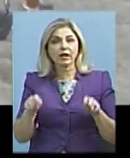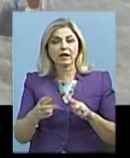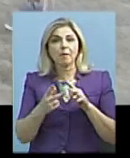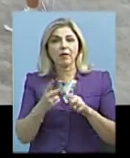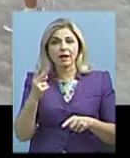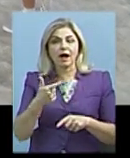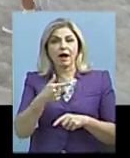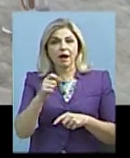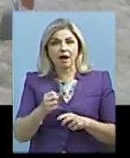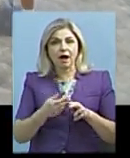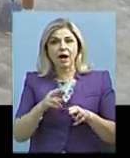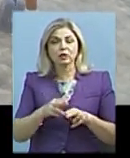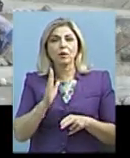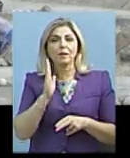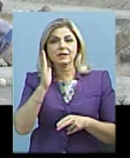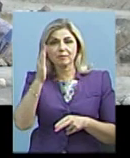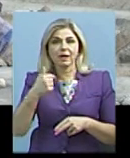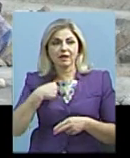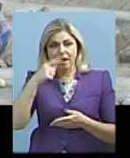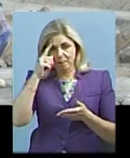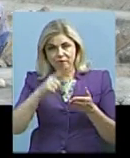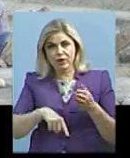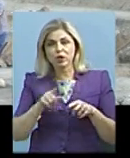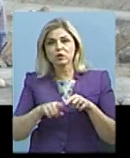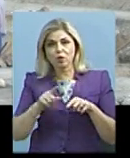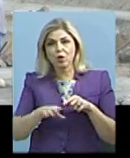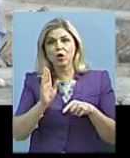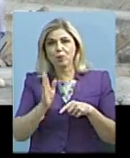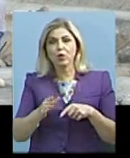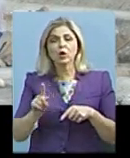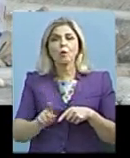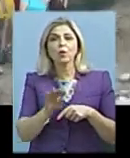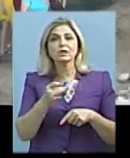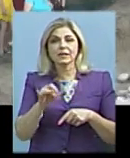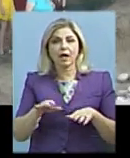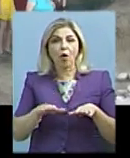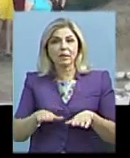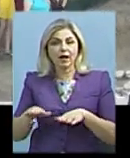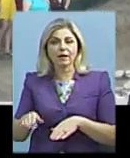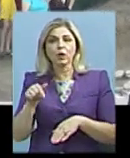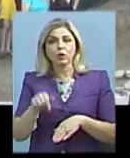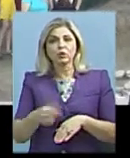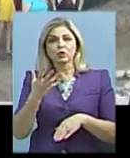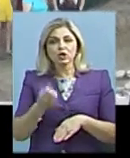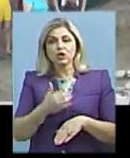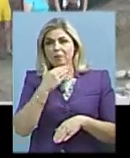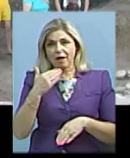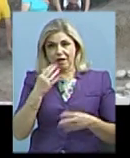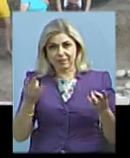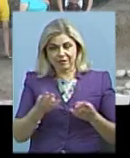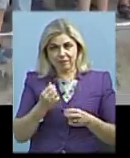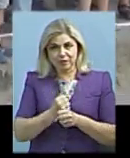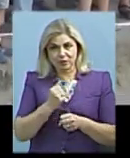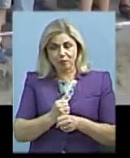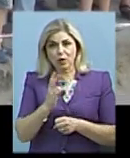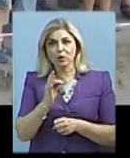ті 1,5 гектара, які в перспективі, я сподіваюся, в найближчому стануть музейним об'єктом. Тобто ще тут потрібно багато зробити. Але